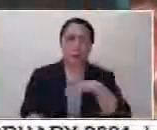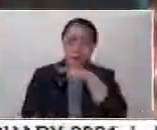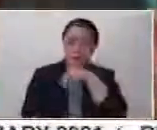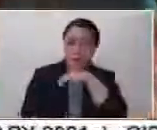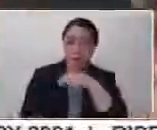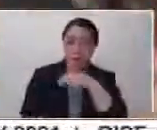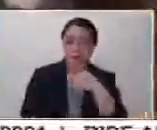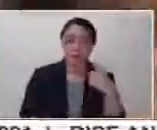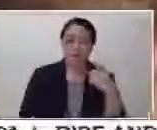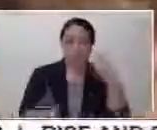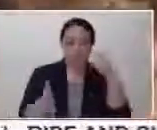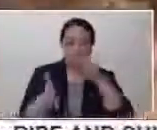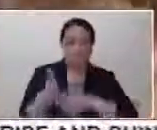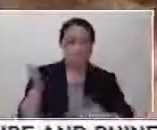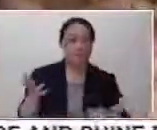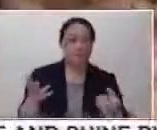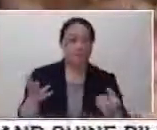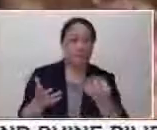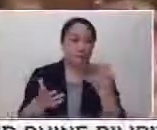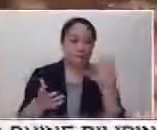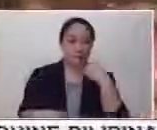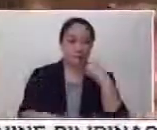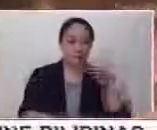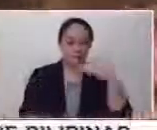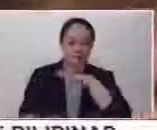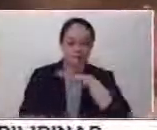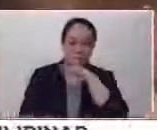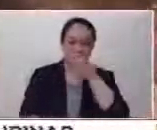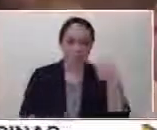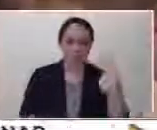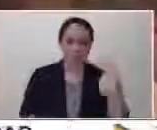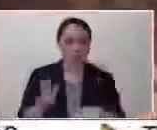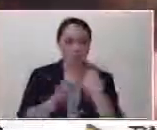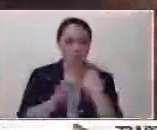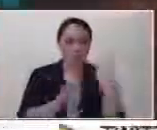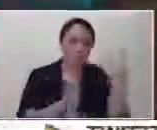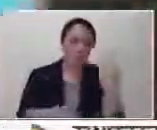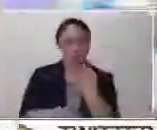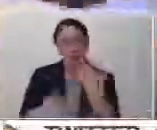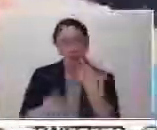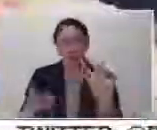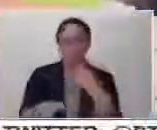mga nakaraang araw. 165 po yung benta natin. Kamusta po ngayon?